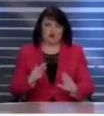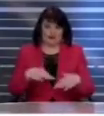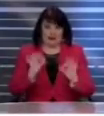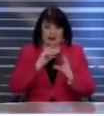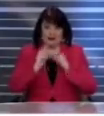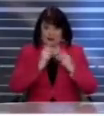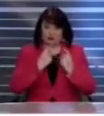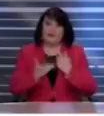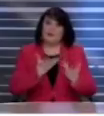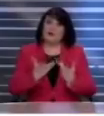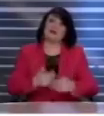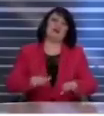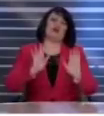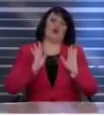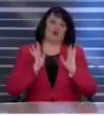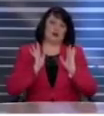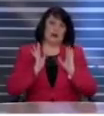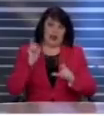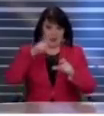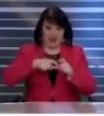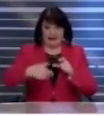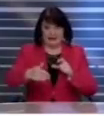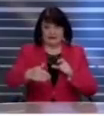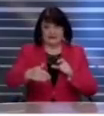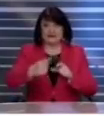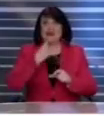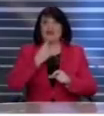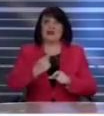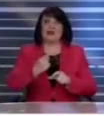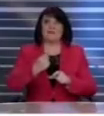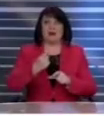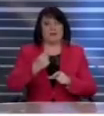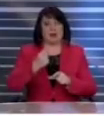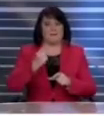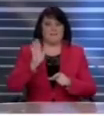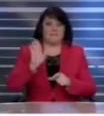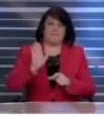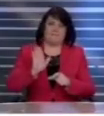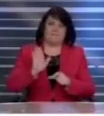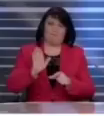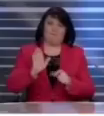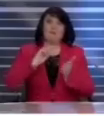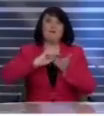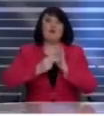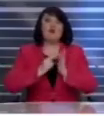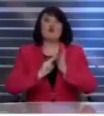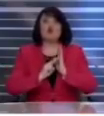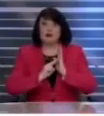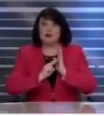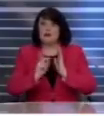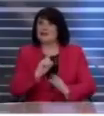οι διαπραγματεύσεις διεύρυνσης και ένταξης. Ούτε καν έχει τεθεί τέτοια ημερομηνία ένταξης. Προσοχή, δεν θα